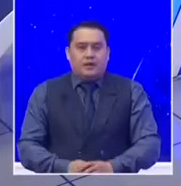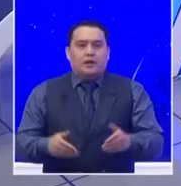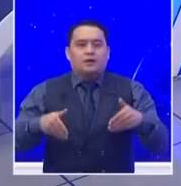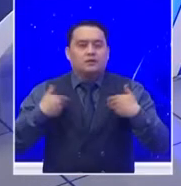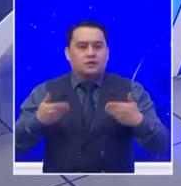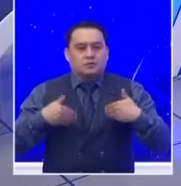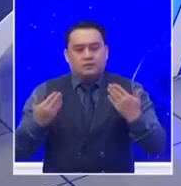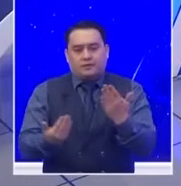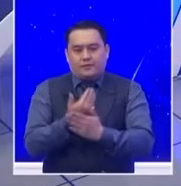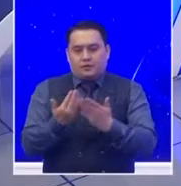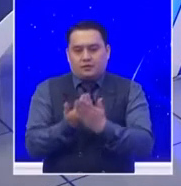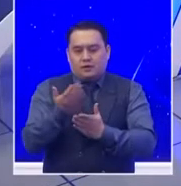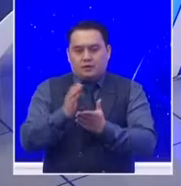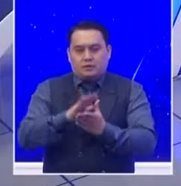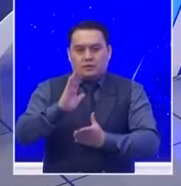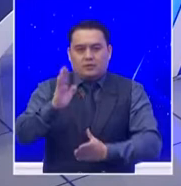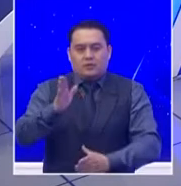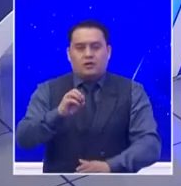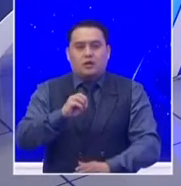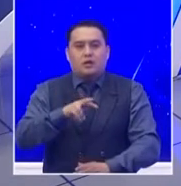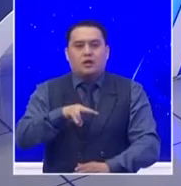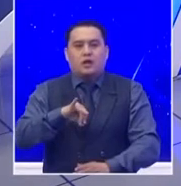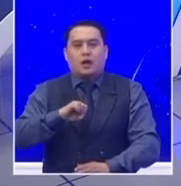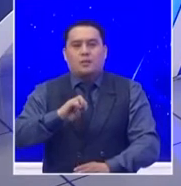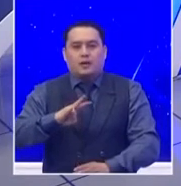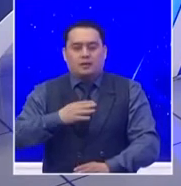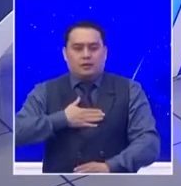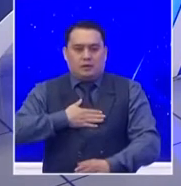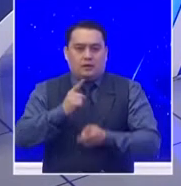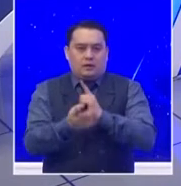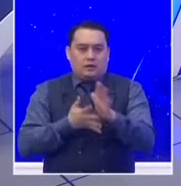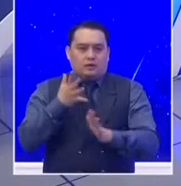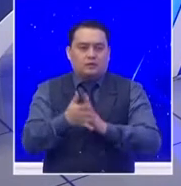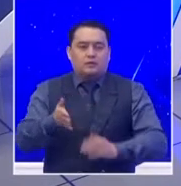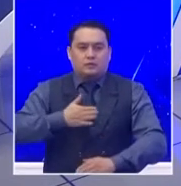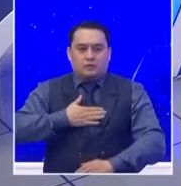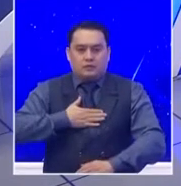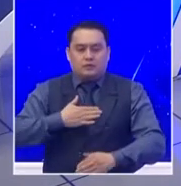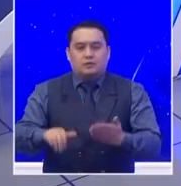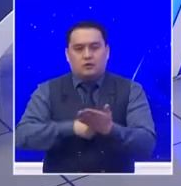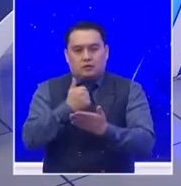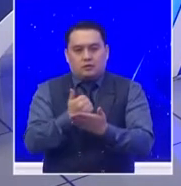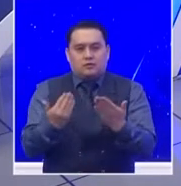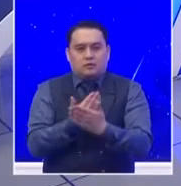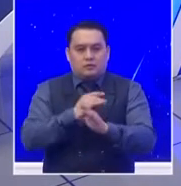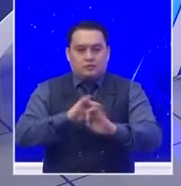Здравствуйте, время новостей на телеканале ЖТСУ. В студии Еламан Раймбеков и сурдоперевод обеспечивает Марат Жумабеков. Смотрите